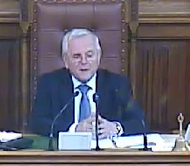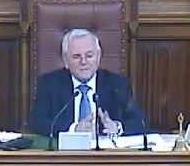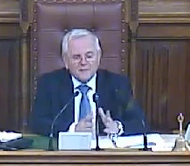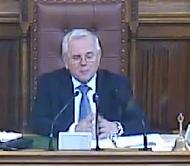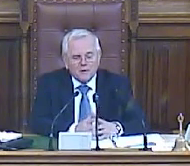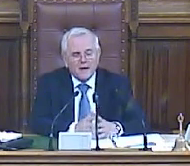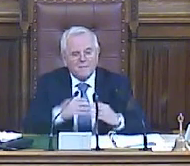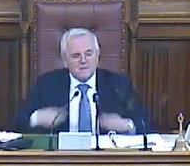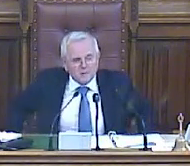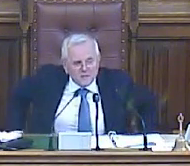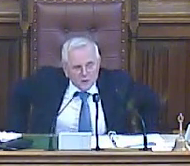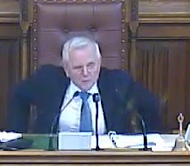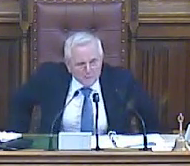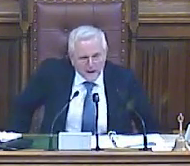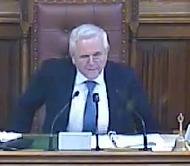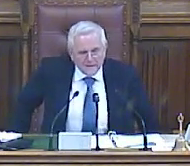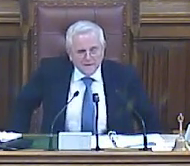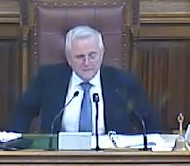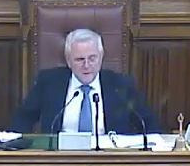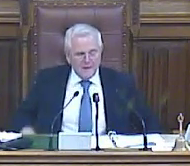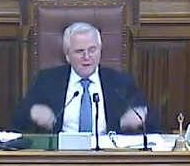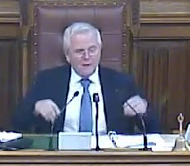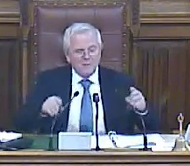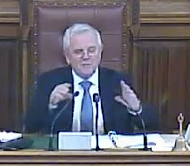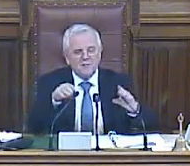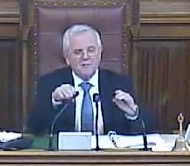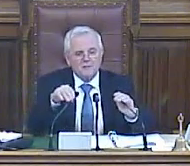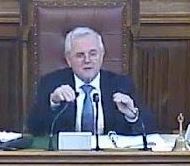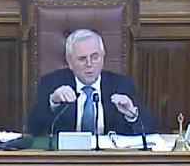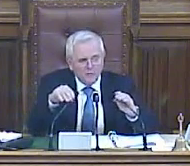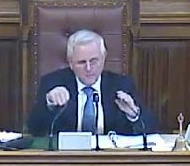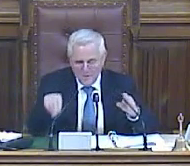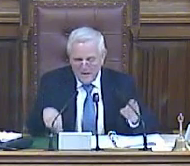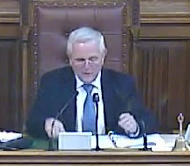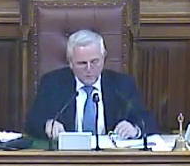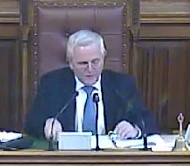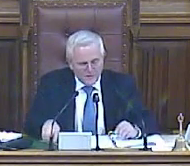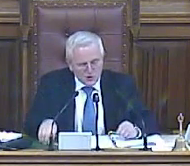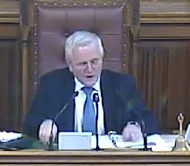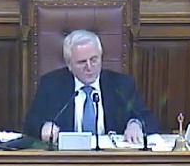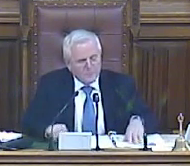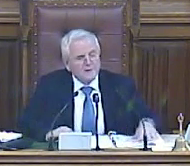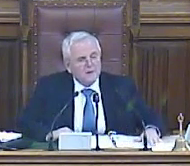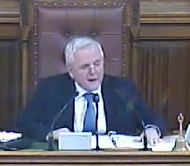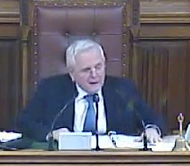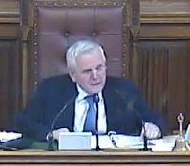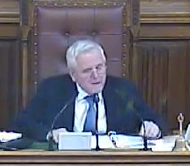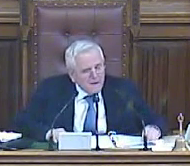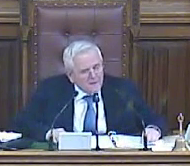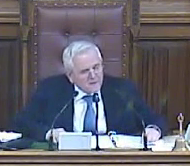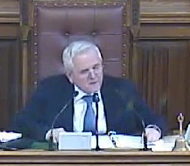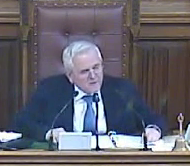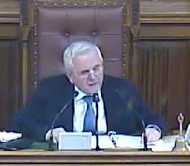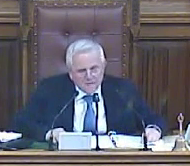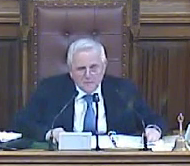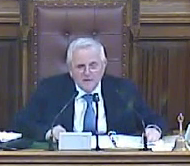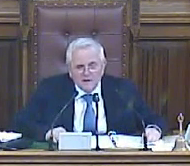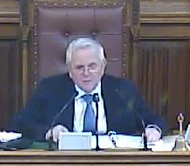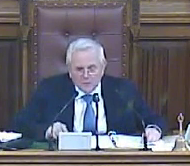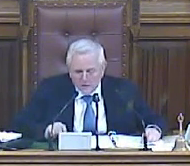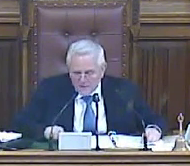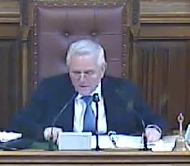Meine sehr geehrten Damen und Herren, das Präsidium ist beendet. Wir nehmen die Sitzung wieder auf. Ich darf feststellen und mitteilen, dass also